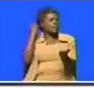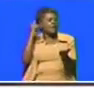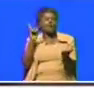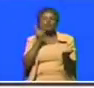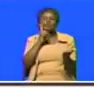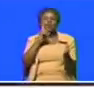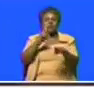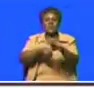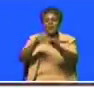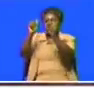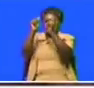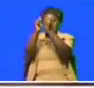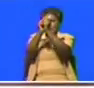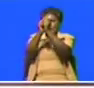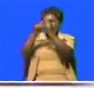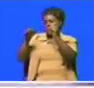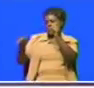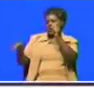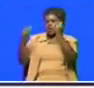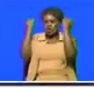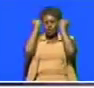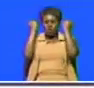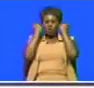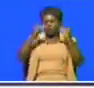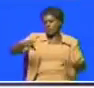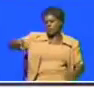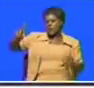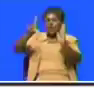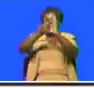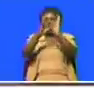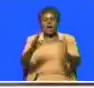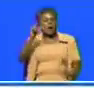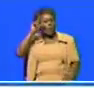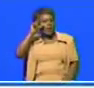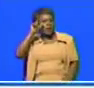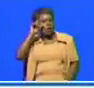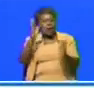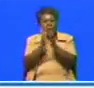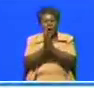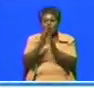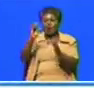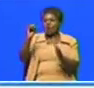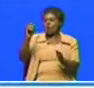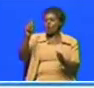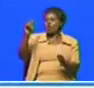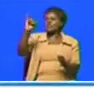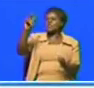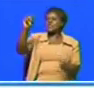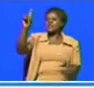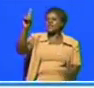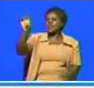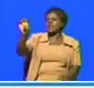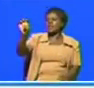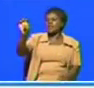mwendo wa saa 4 asubuhi kwenye mahakama ya Milimani. Wakili wake James Orengo na Otiende Amolo wa